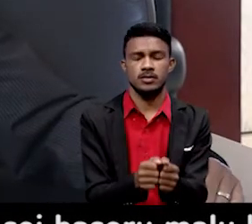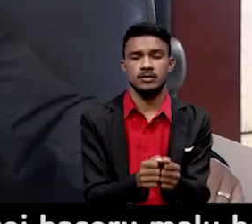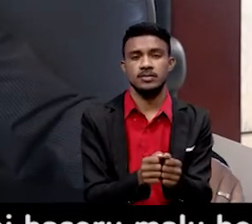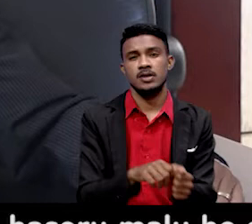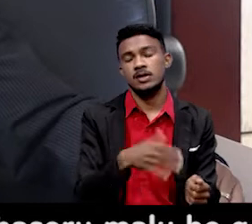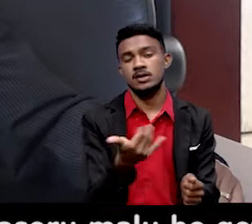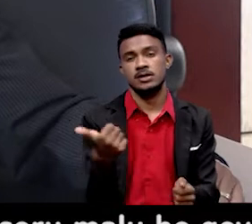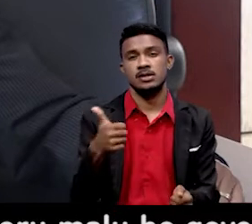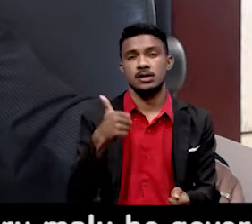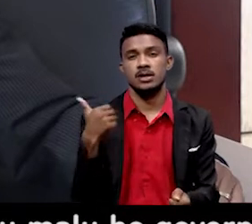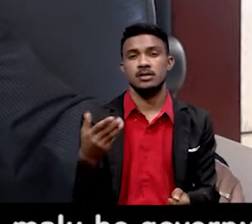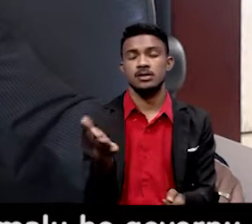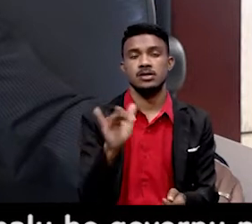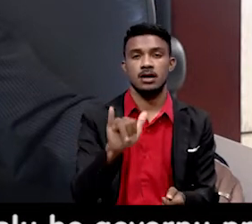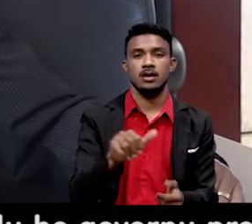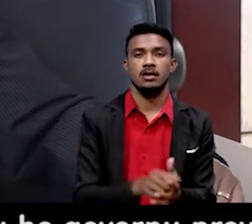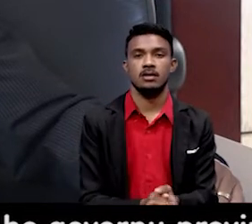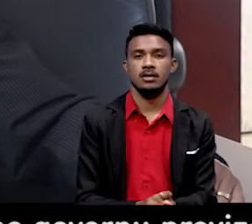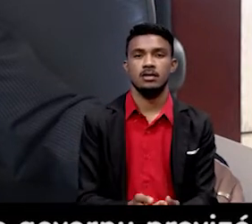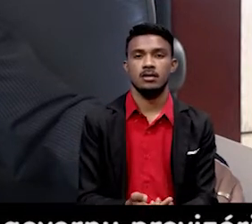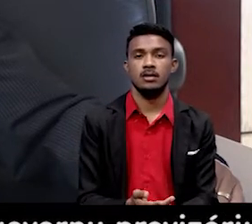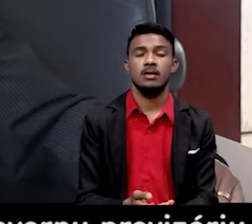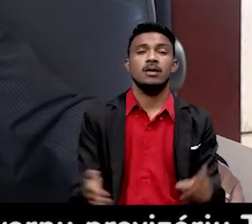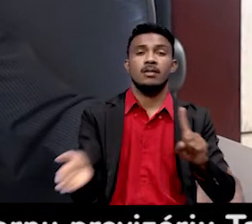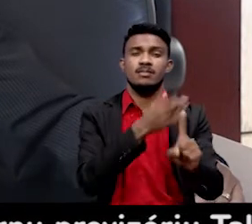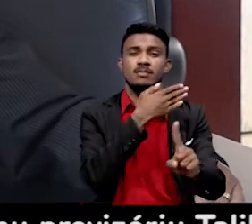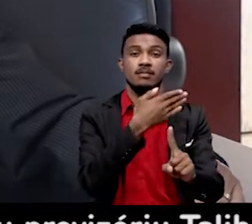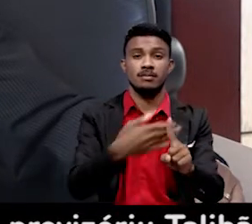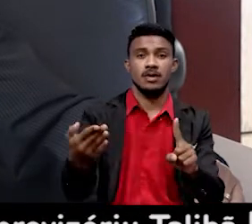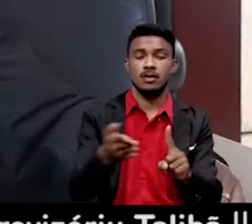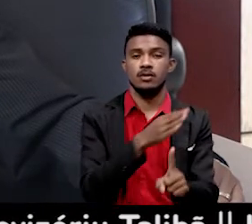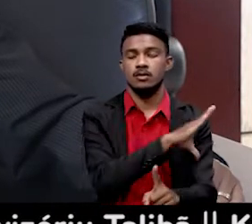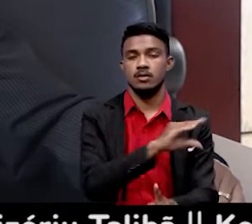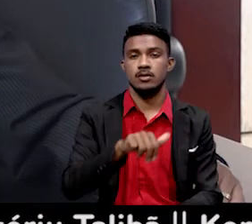sirok. Sir baku balu baku tam balu se